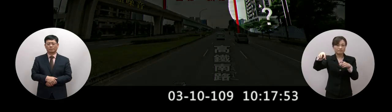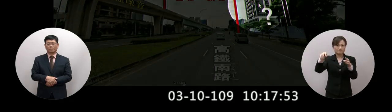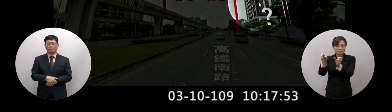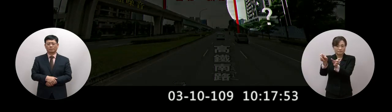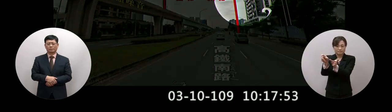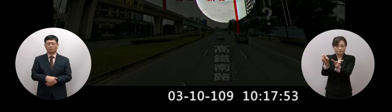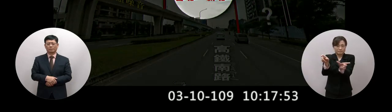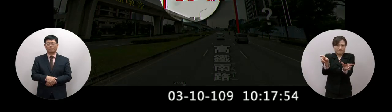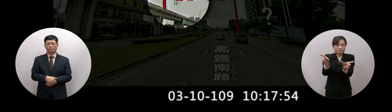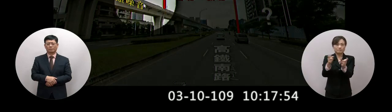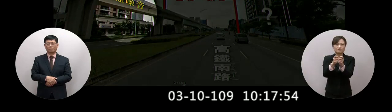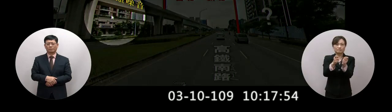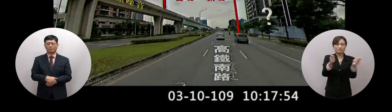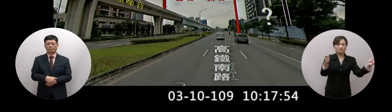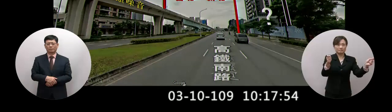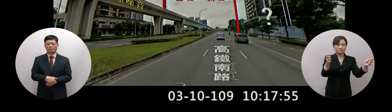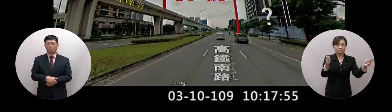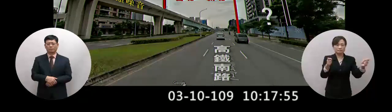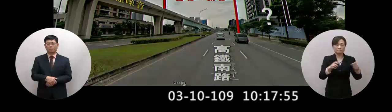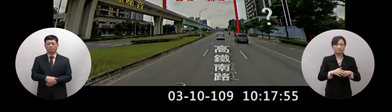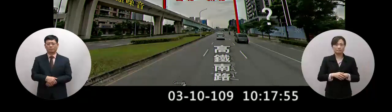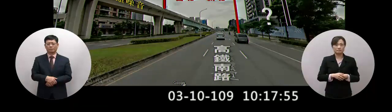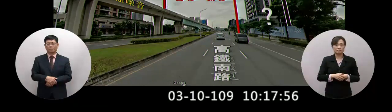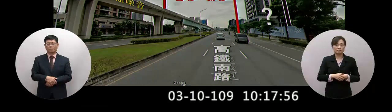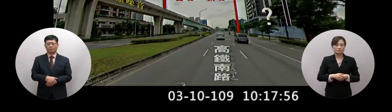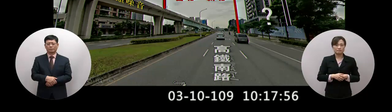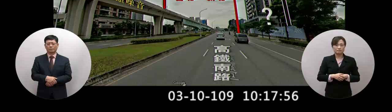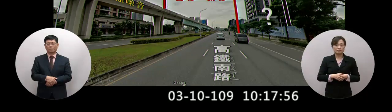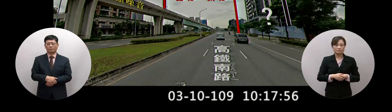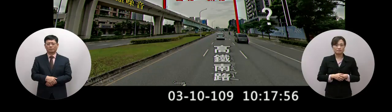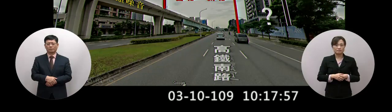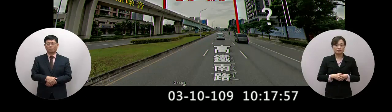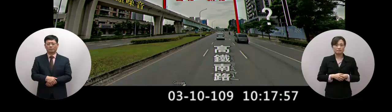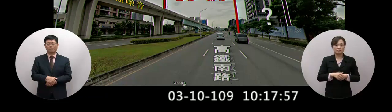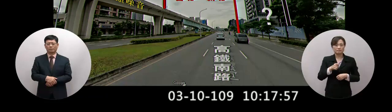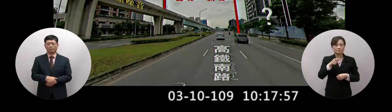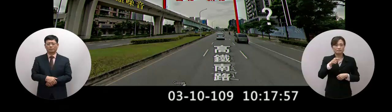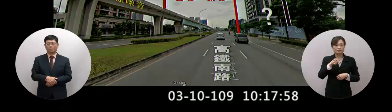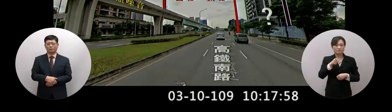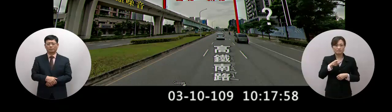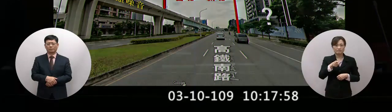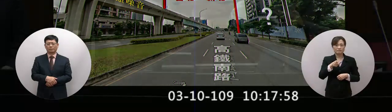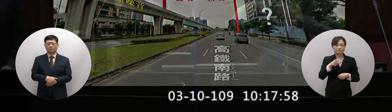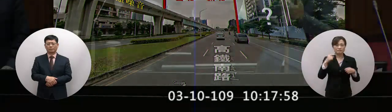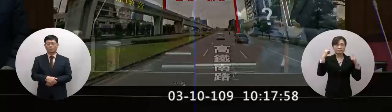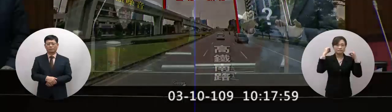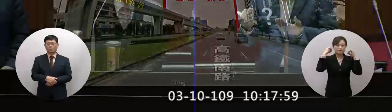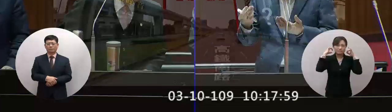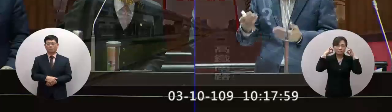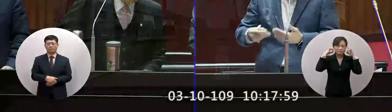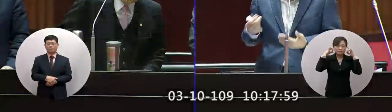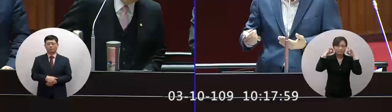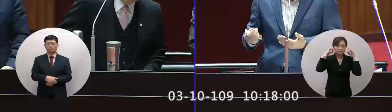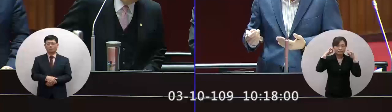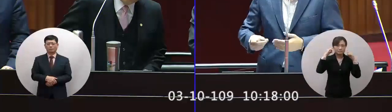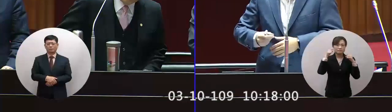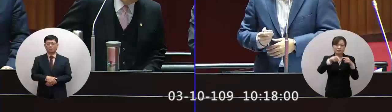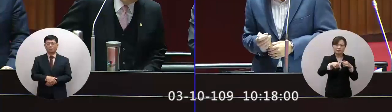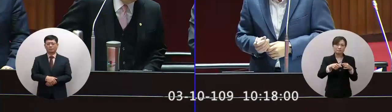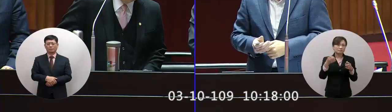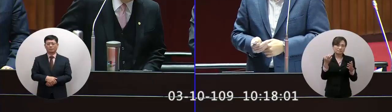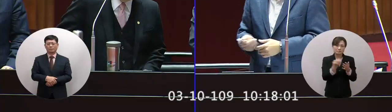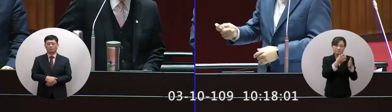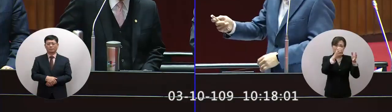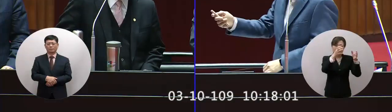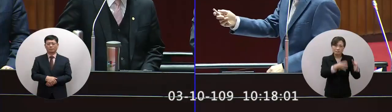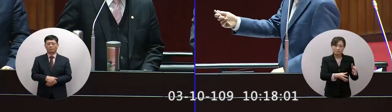远了，难道还不够？听到噪音这么吵，这样的还不够吗？他